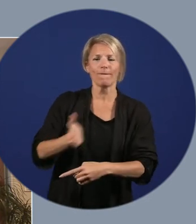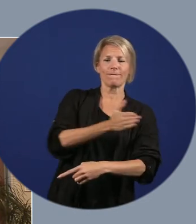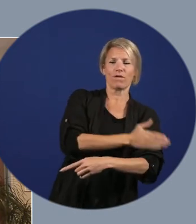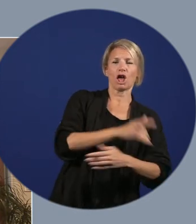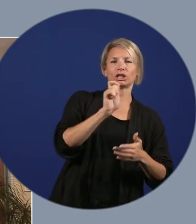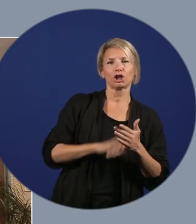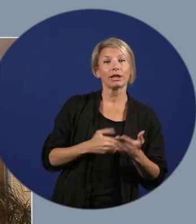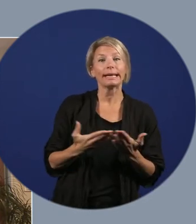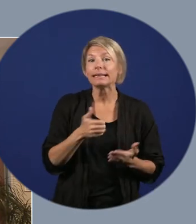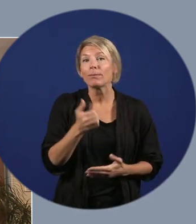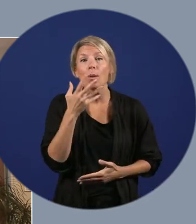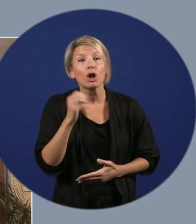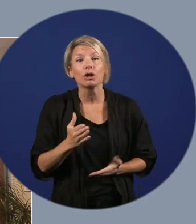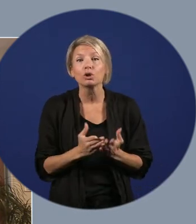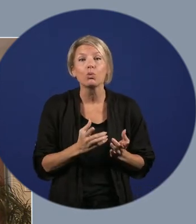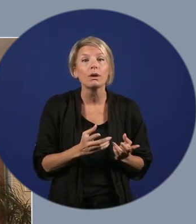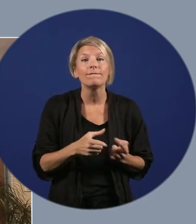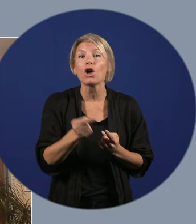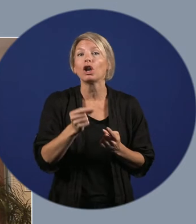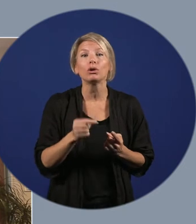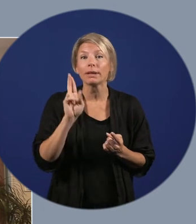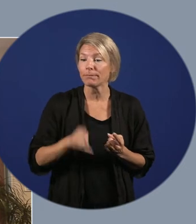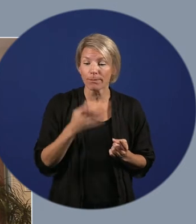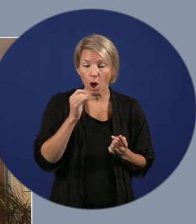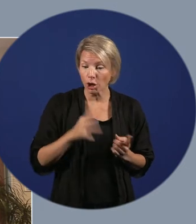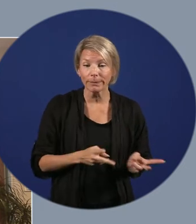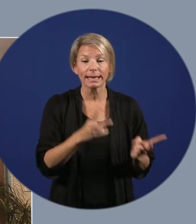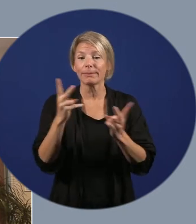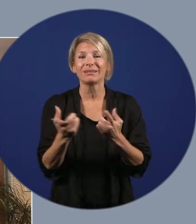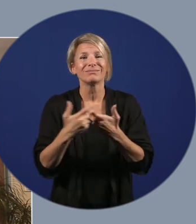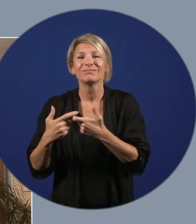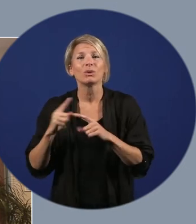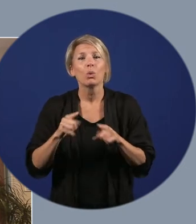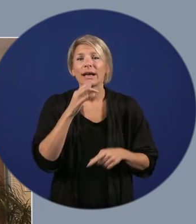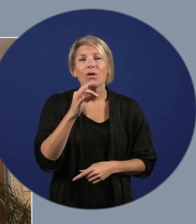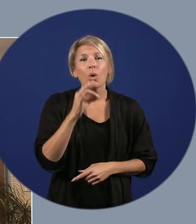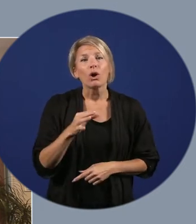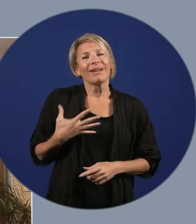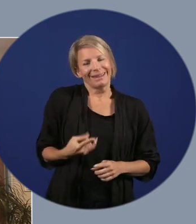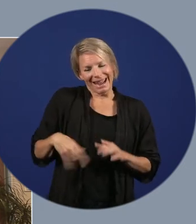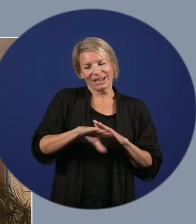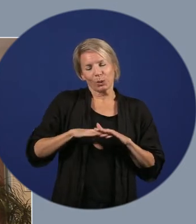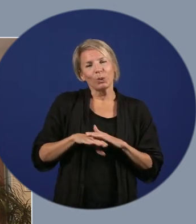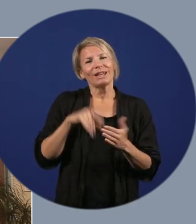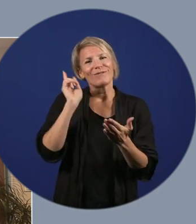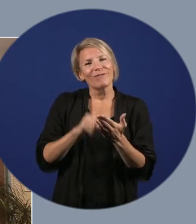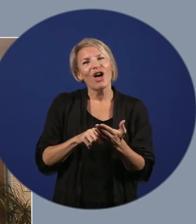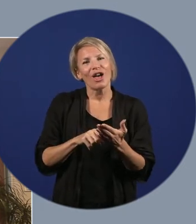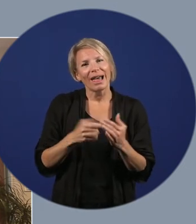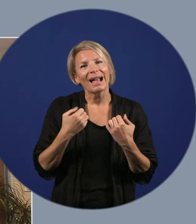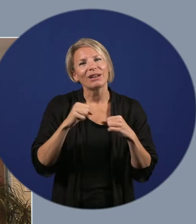bara prata skolval utan demokrati i många frågor. Och därigenom kan man också lägga grunden för engagemanget hos